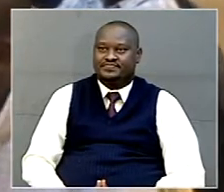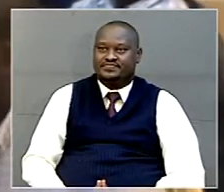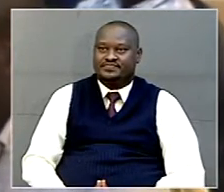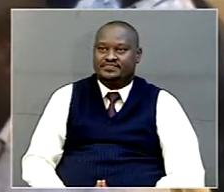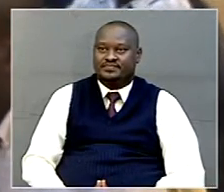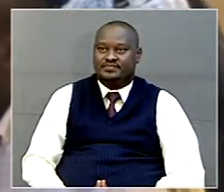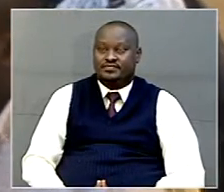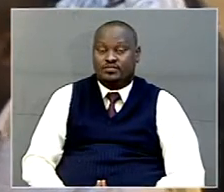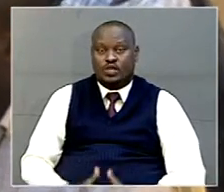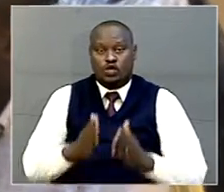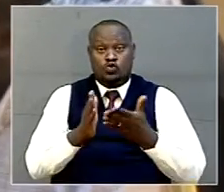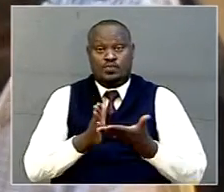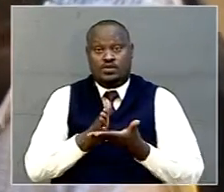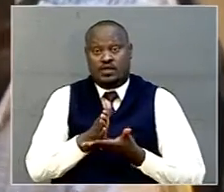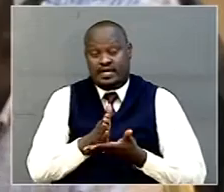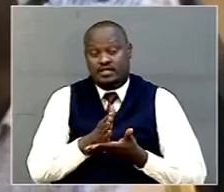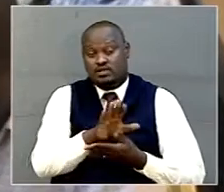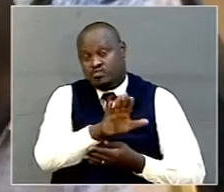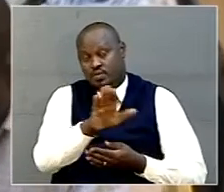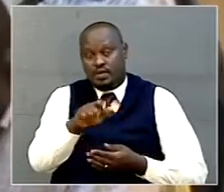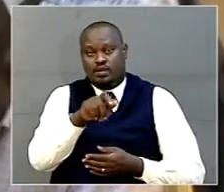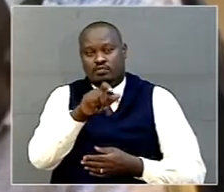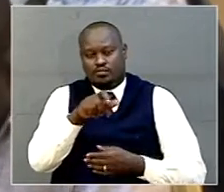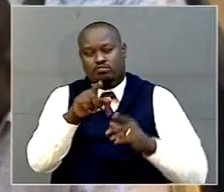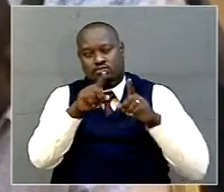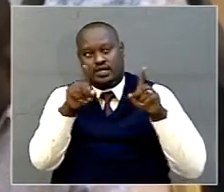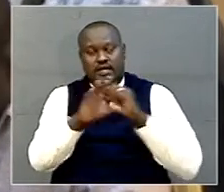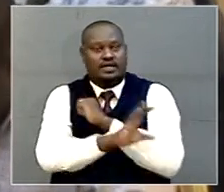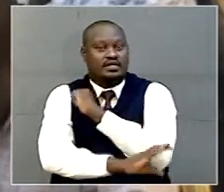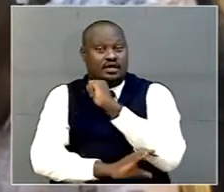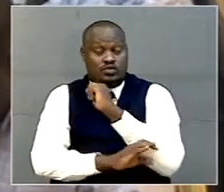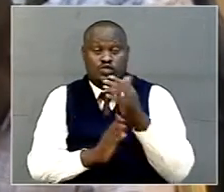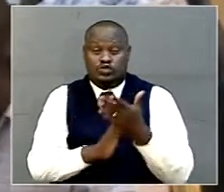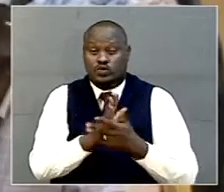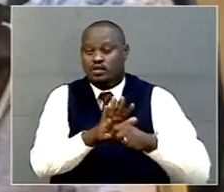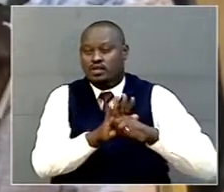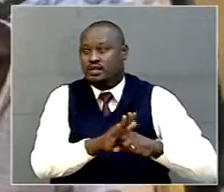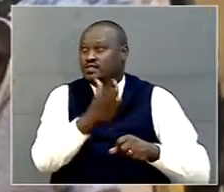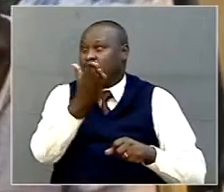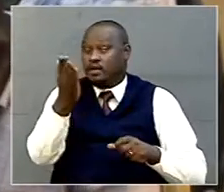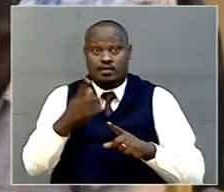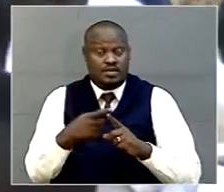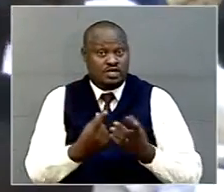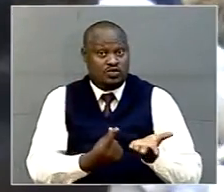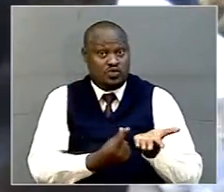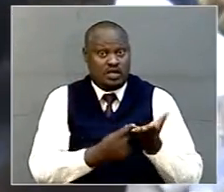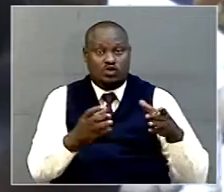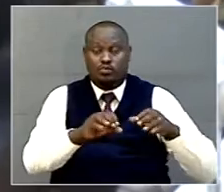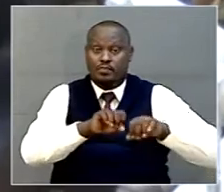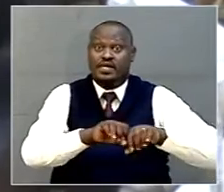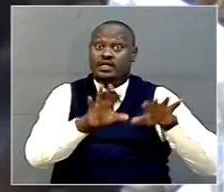Yadenge dembe lyaba mawulire eryobwebange lityobolwa mu mawanga mangi okwetoloola ensi. Bannamawulire mu Uganda